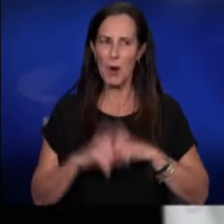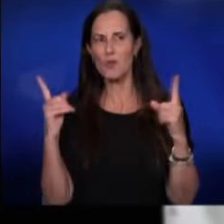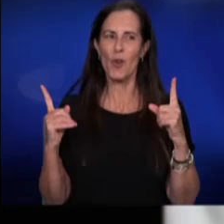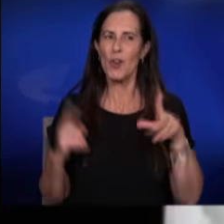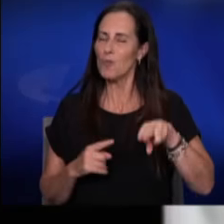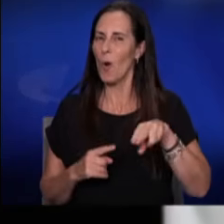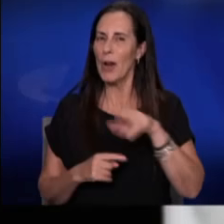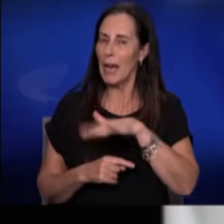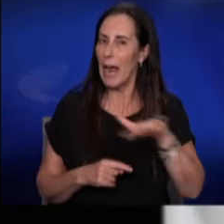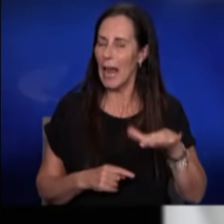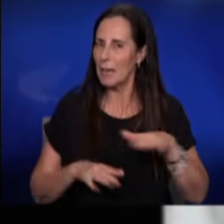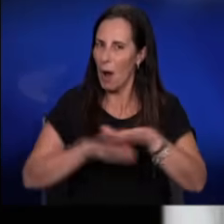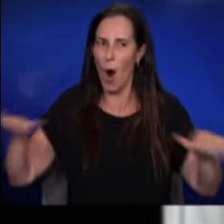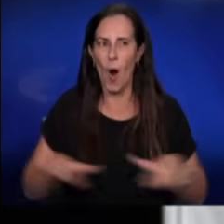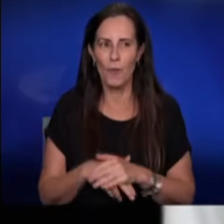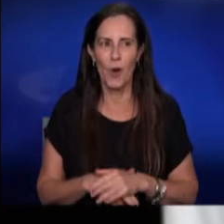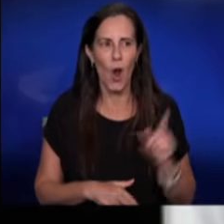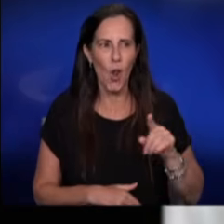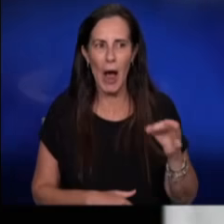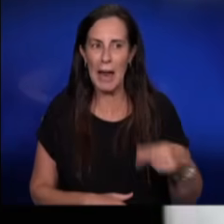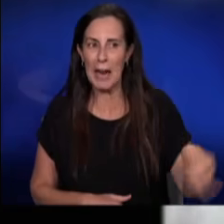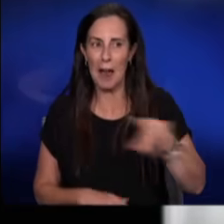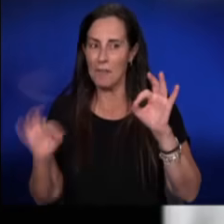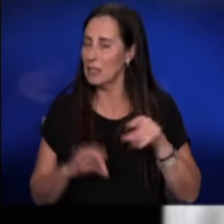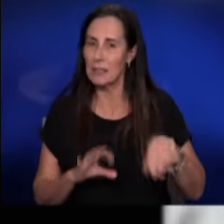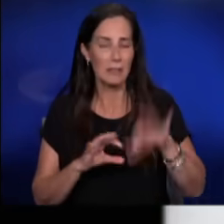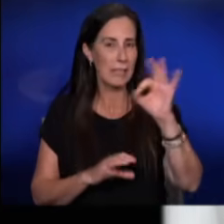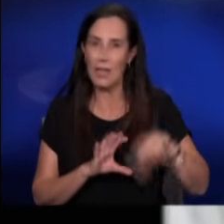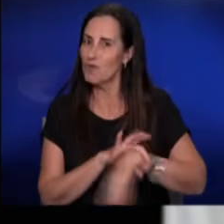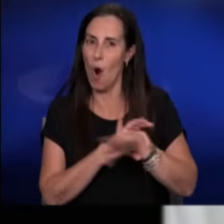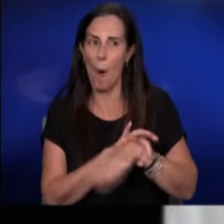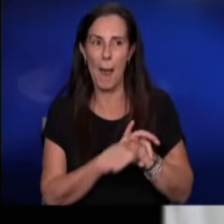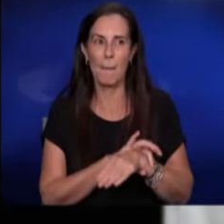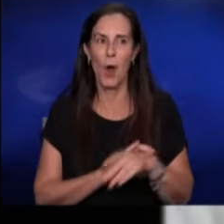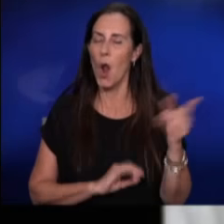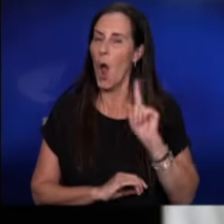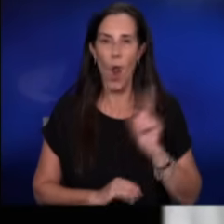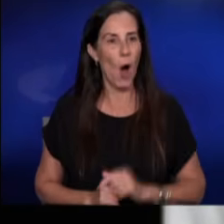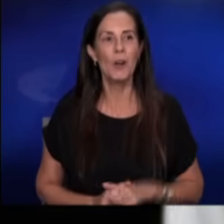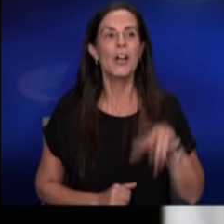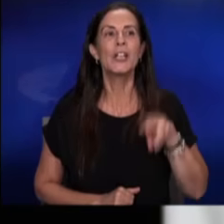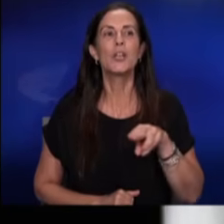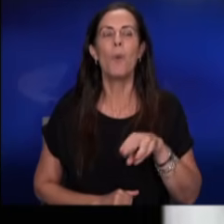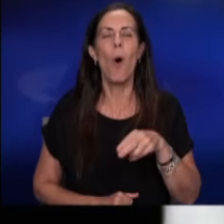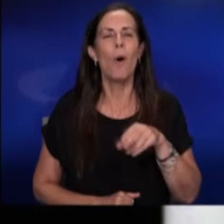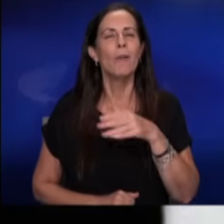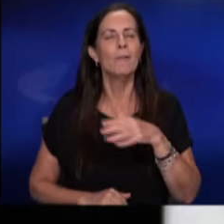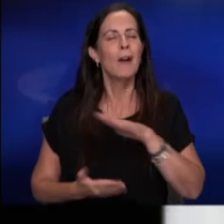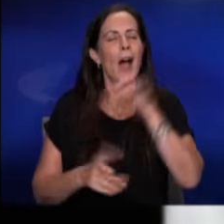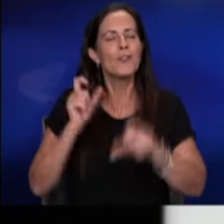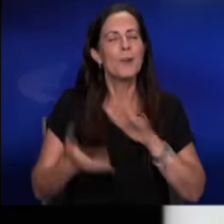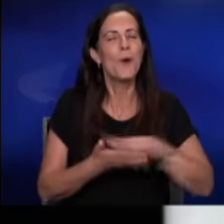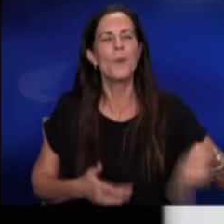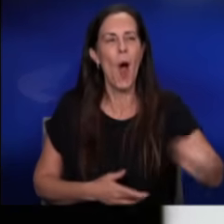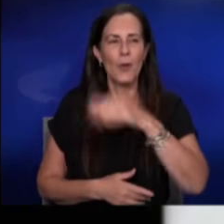מאוד שיש כאן ילדים בחוף. לא, על האי הזה אין אף אחד, זהו אישו מהם פרנס. לא, לא, לא, קורט, יש כאן ילדים בחוף הזה,